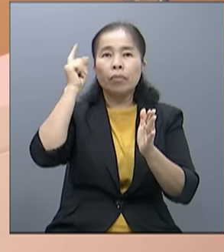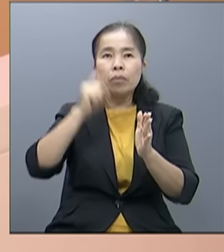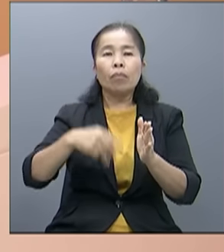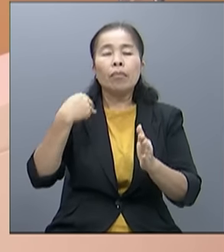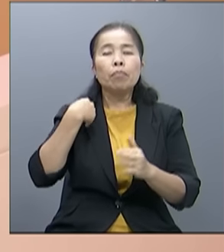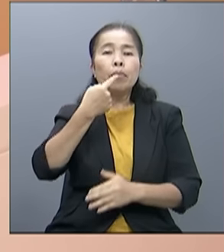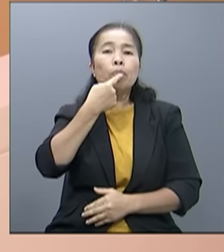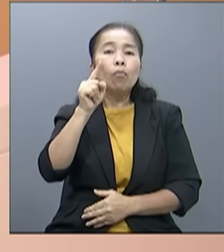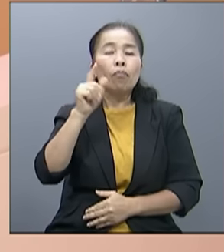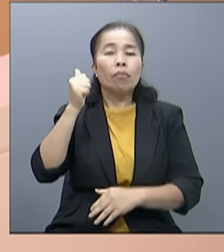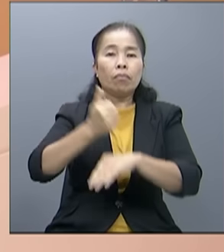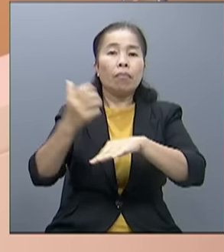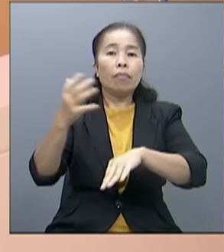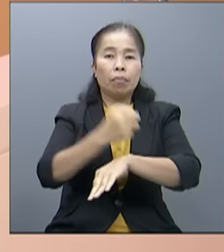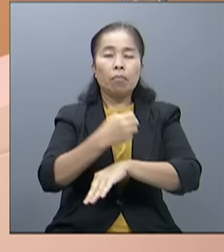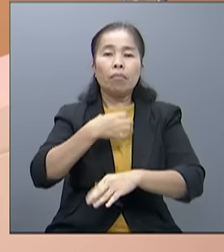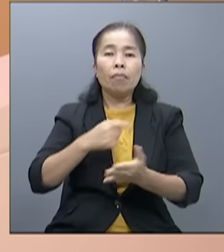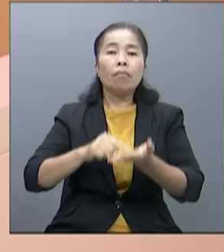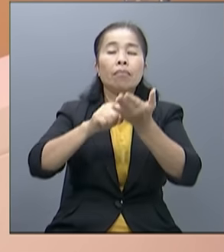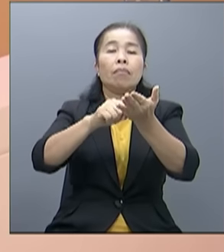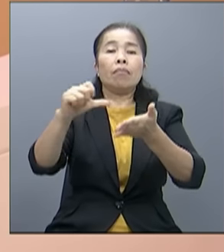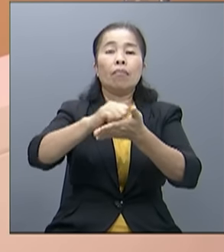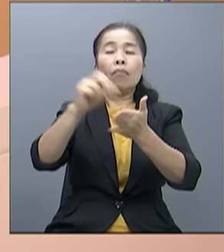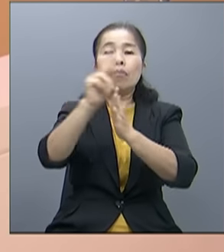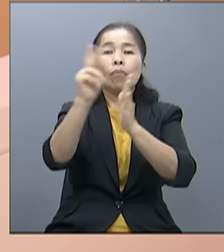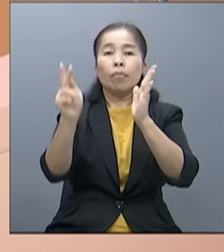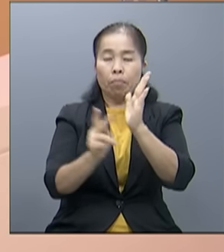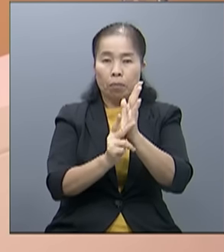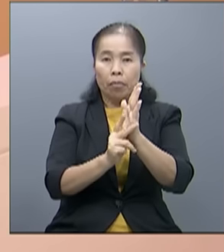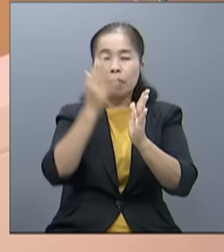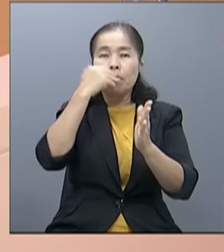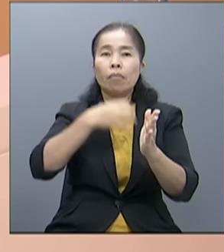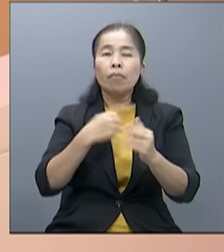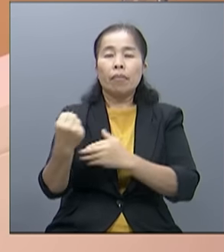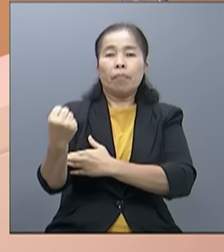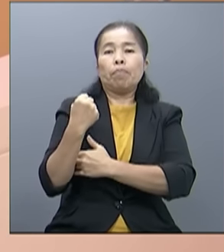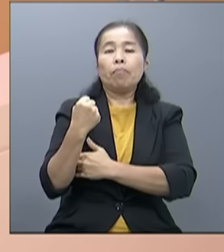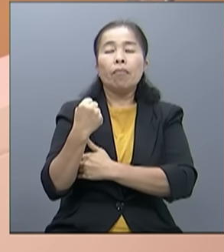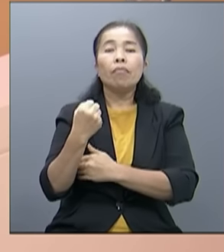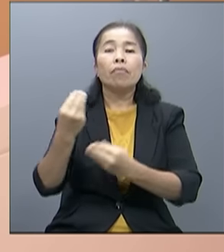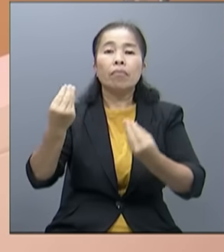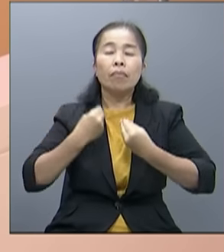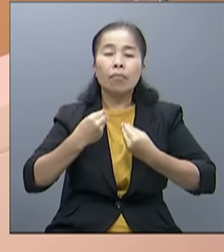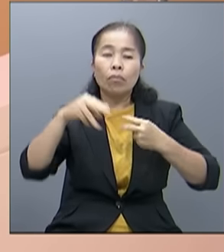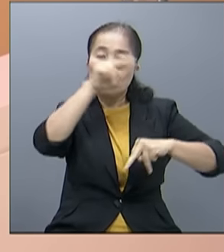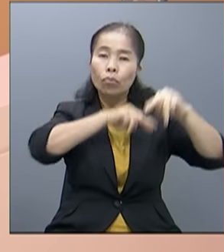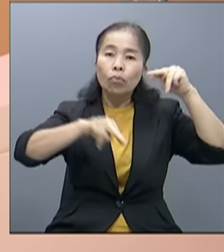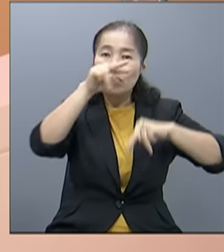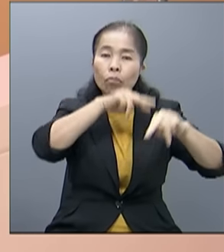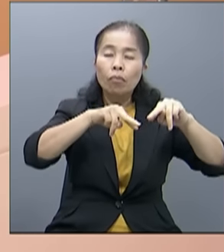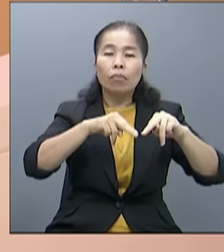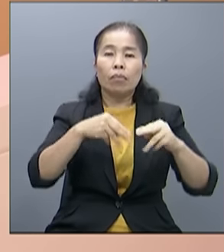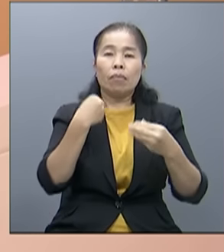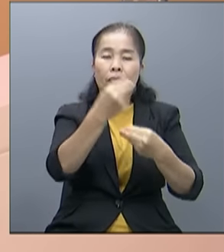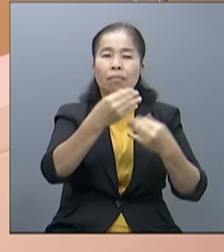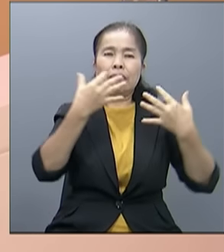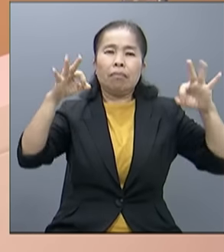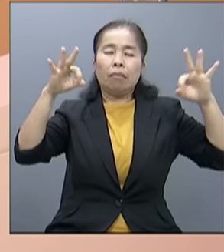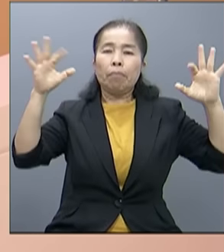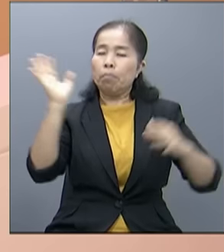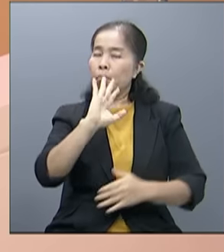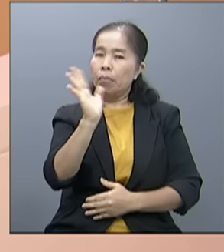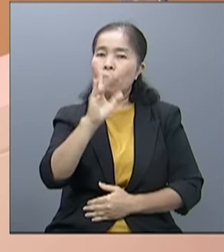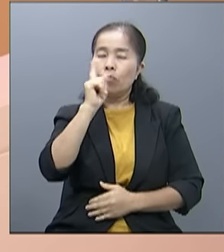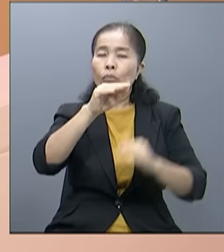อิงให้ฝ่ายการเมืองเสนอแก้กฎหมายทปทเพื่อเพิ่มอำนาจการกำกับดูดูแลลดความอิสระลงไปรวม